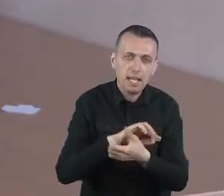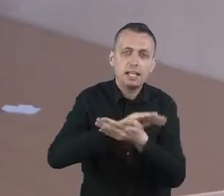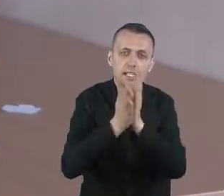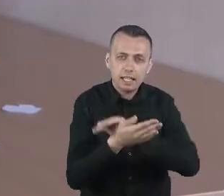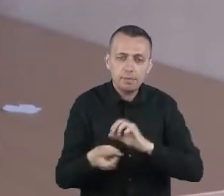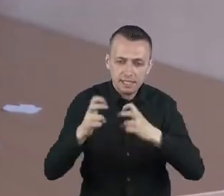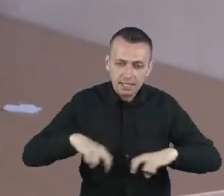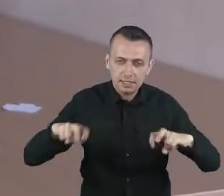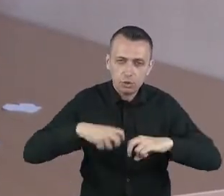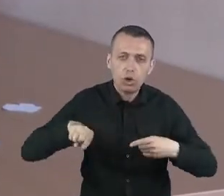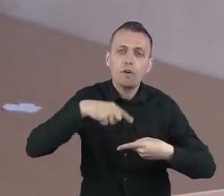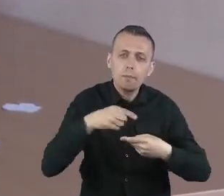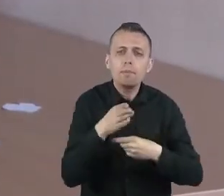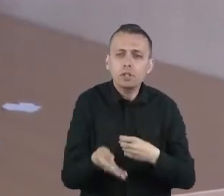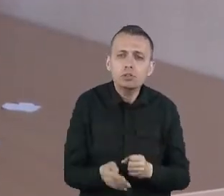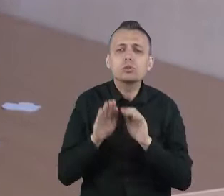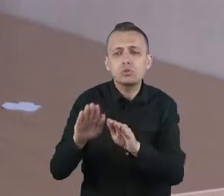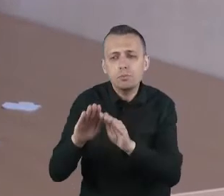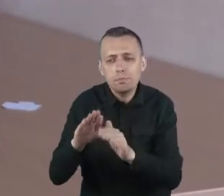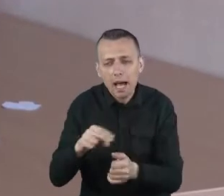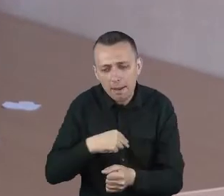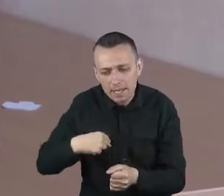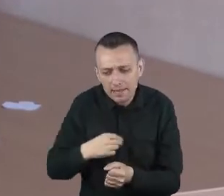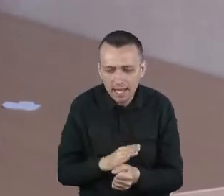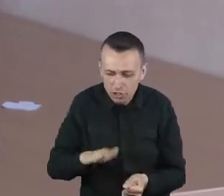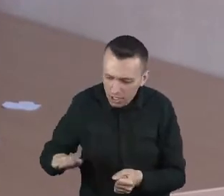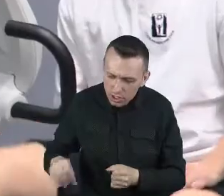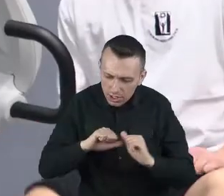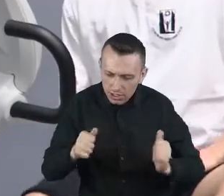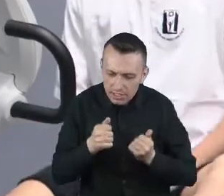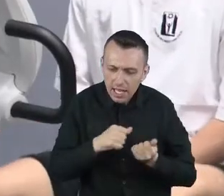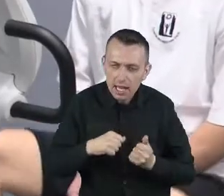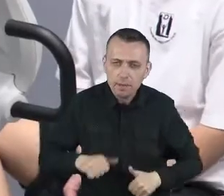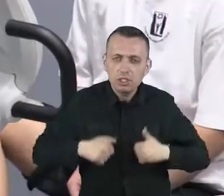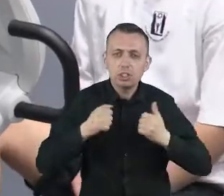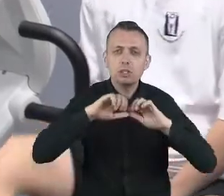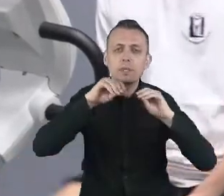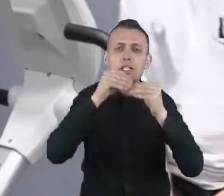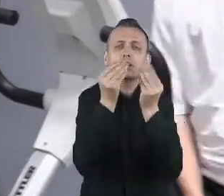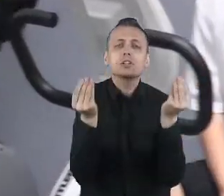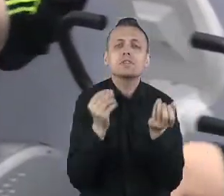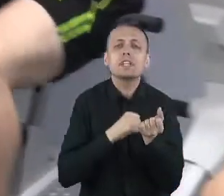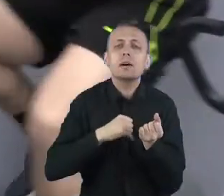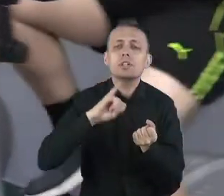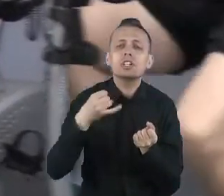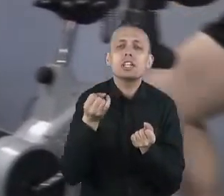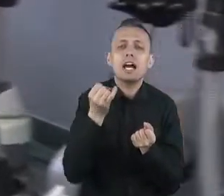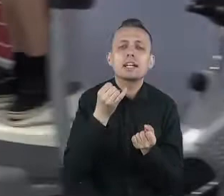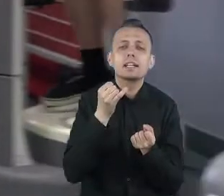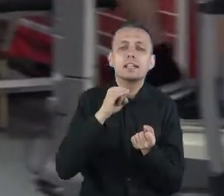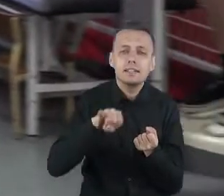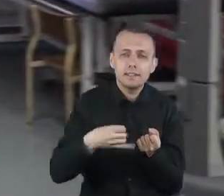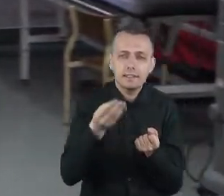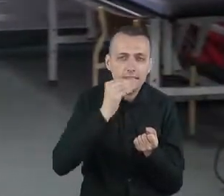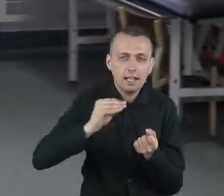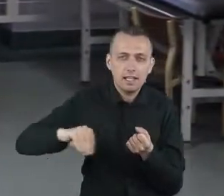ruchową. Po prostu dbamy o nasze dzieci i staramy się, żeby rozwijały się jak najlepiej w swoim